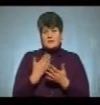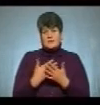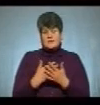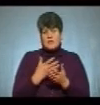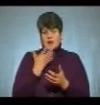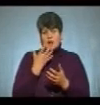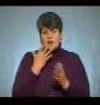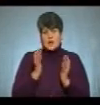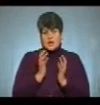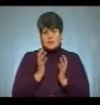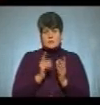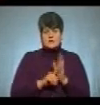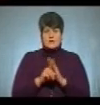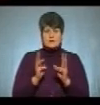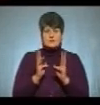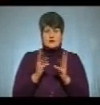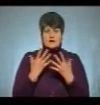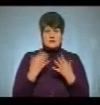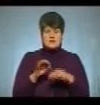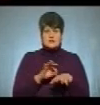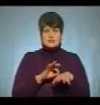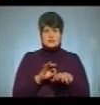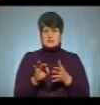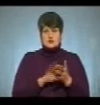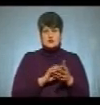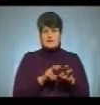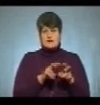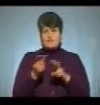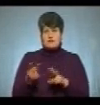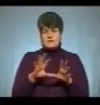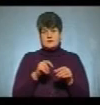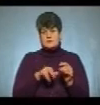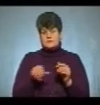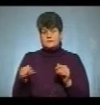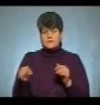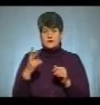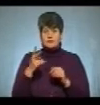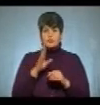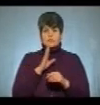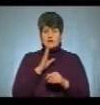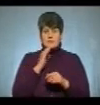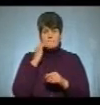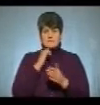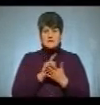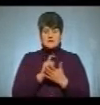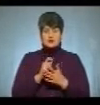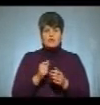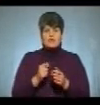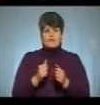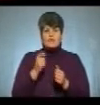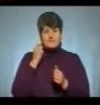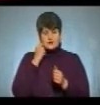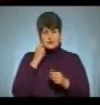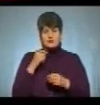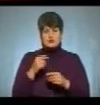і почався пожар, і зразу евакуація, всі почали виходити. Двом жінкам пенсійного віку, які живуть у сусідніх квартирах,